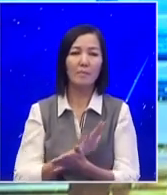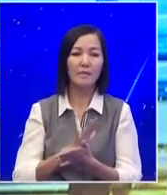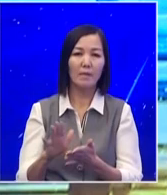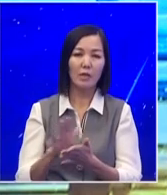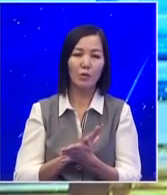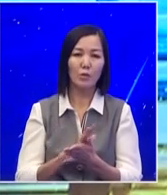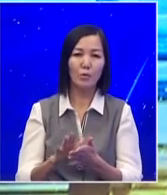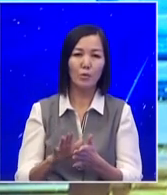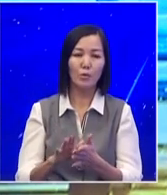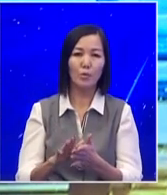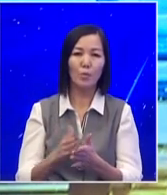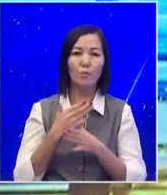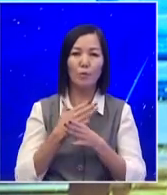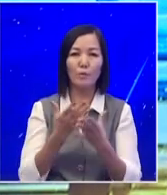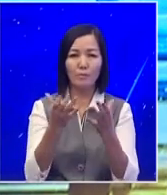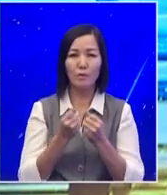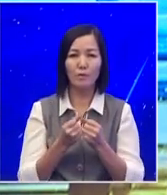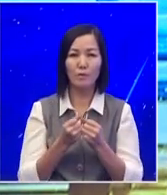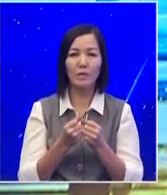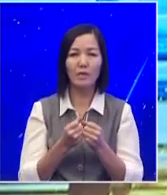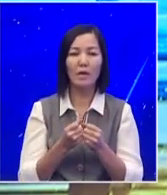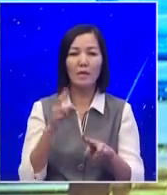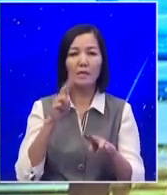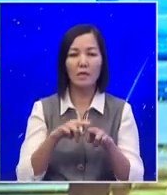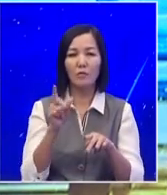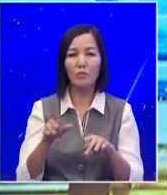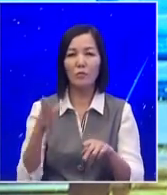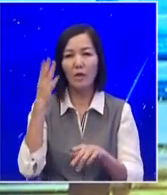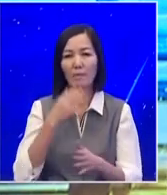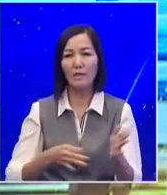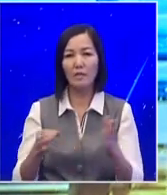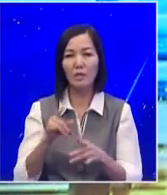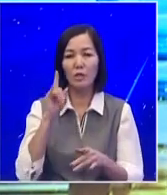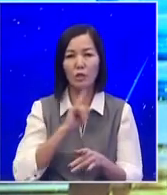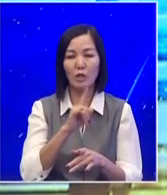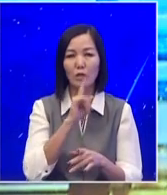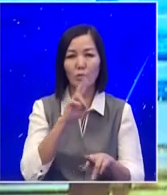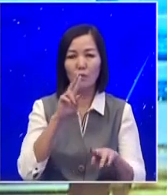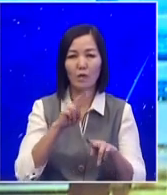Бесплатную юридическую консультацию получили заключенные Алматинской области. Женскую колонию